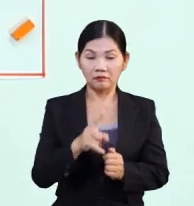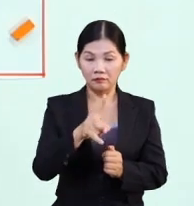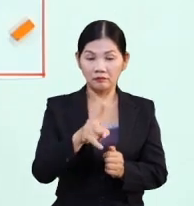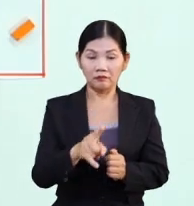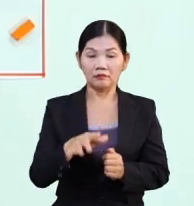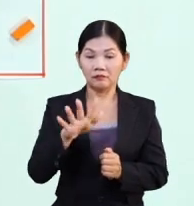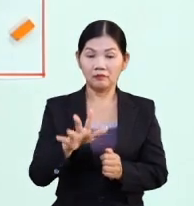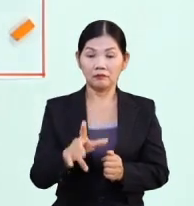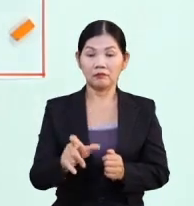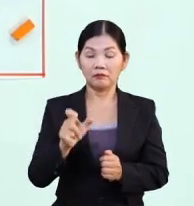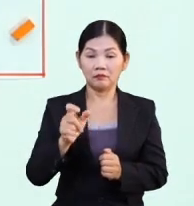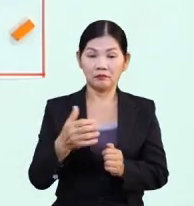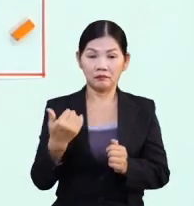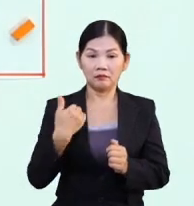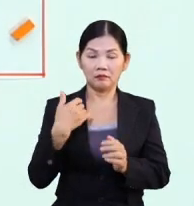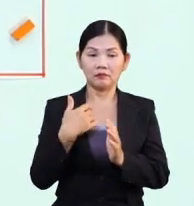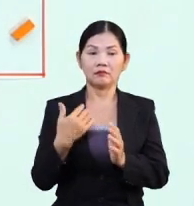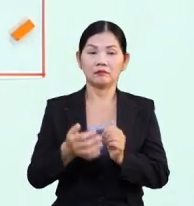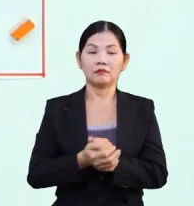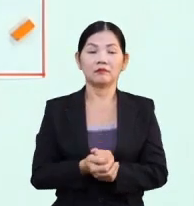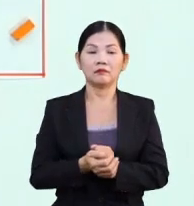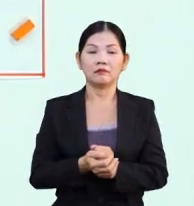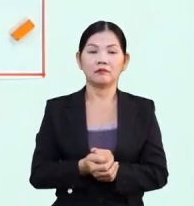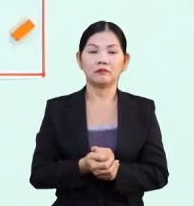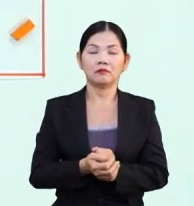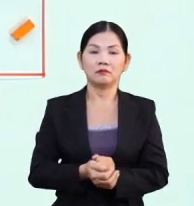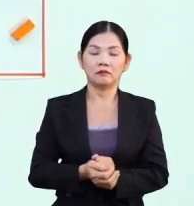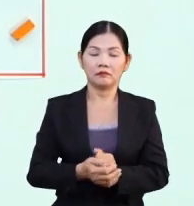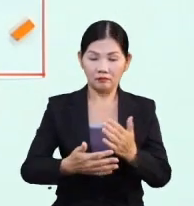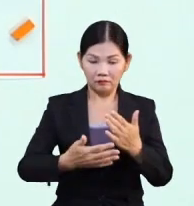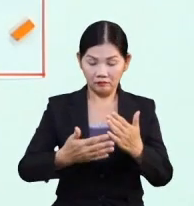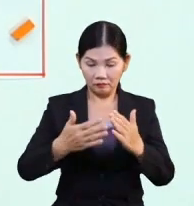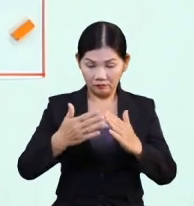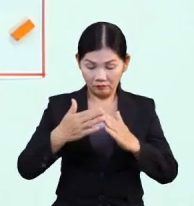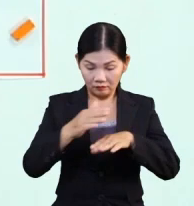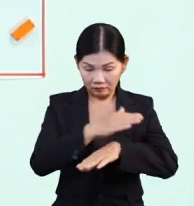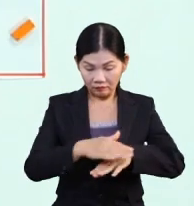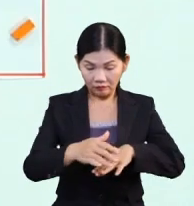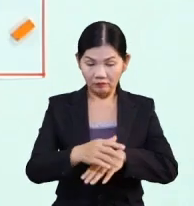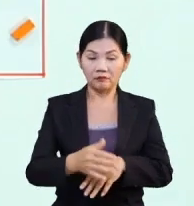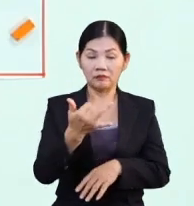8615ខ្នងក្នុងនោះខ្នងផ្ទះចំនួន